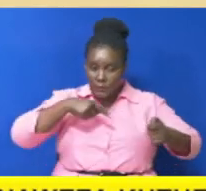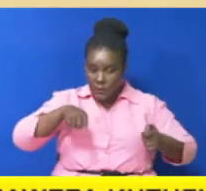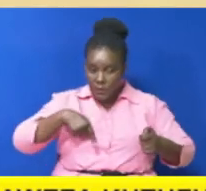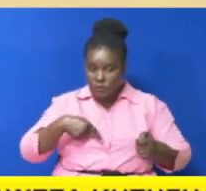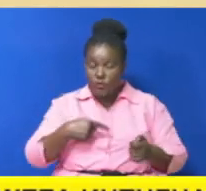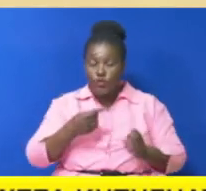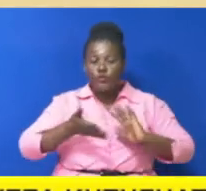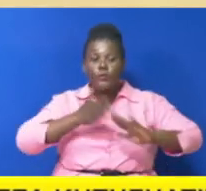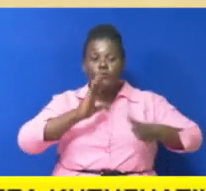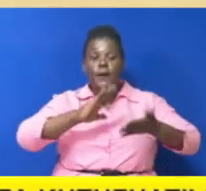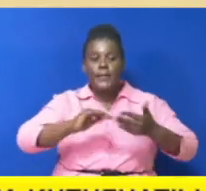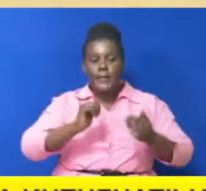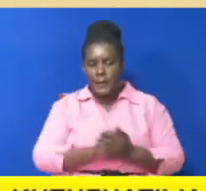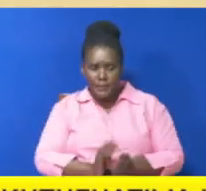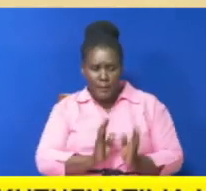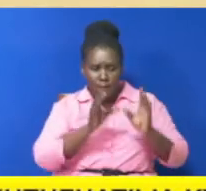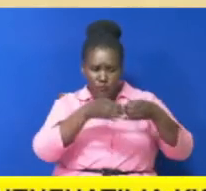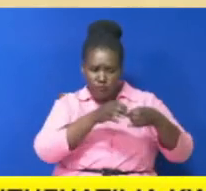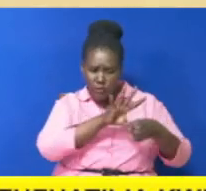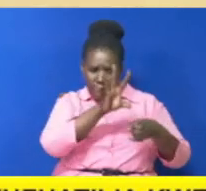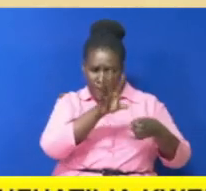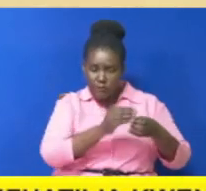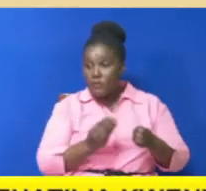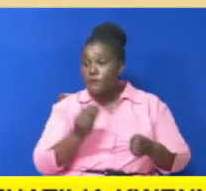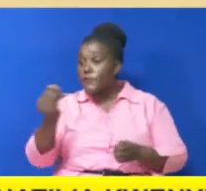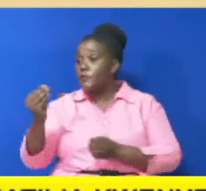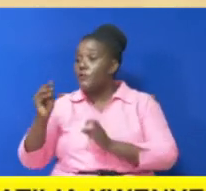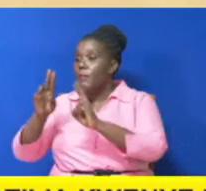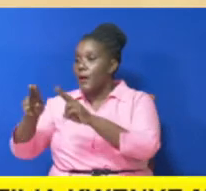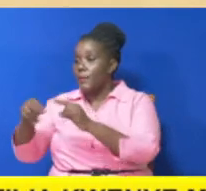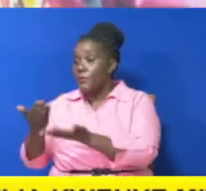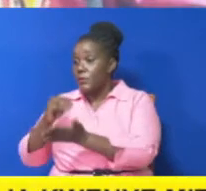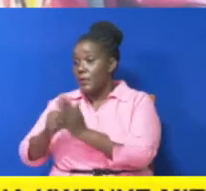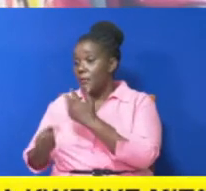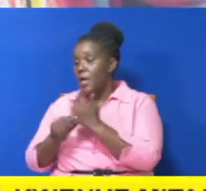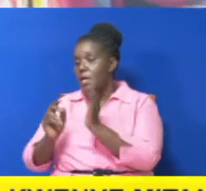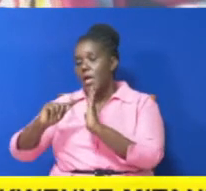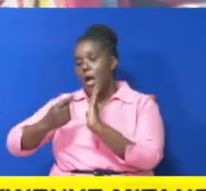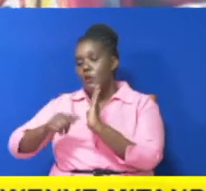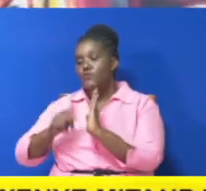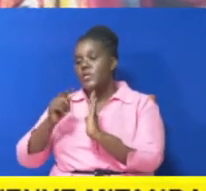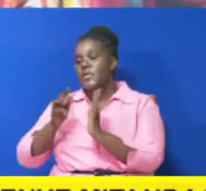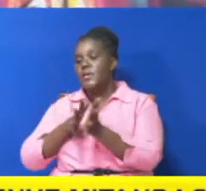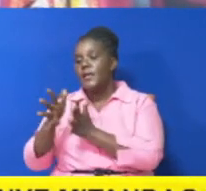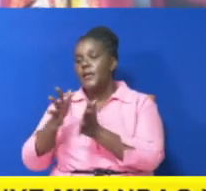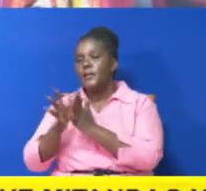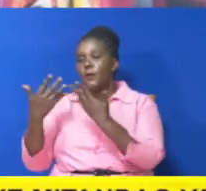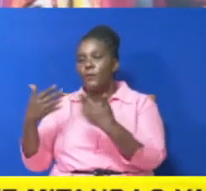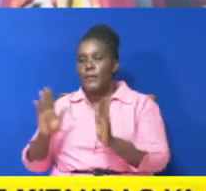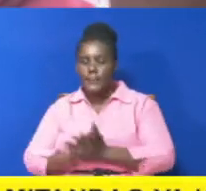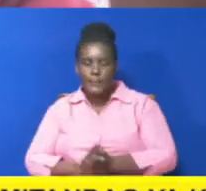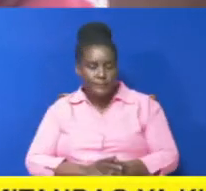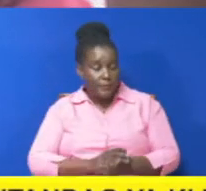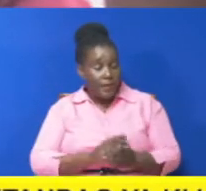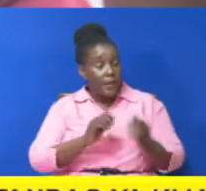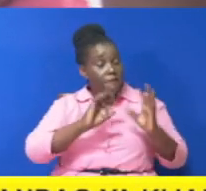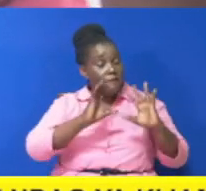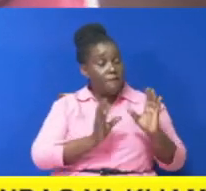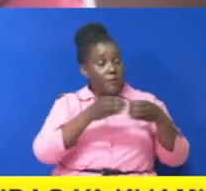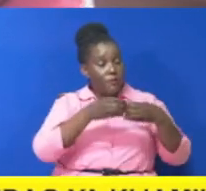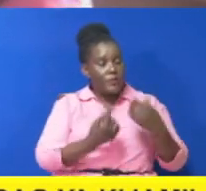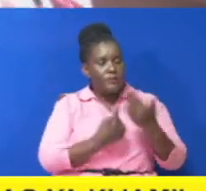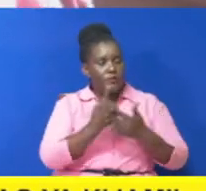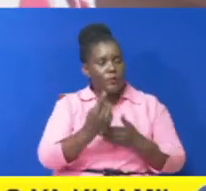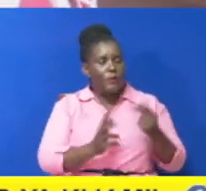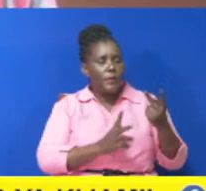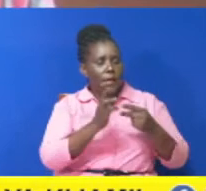basi ifike hatua kwamba vikundi hivi vipelekwe mahakamani kwa sababu kanuni pia inaruhusu. Vikundi hivyo vinatoka katika kata za Kihanga,